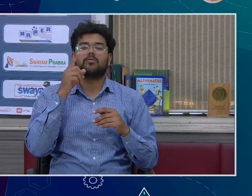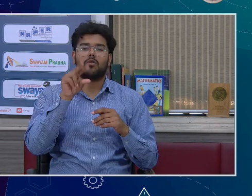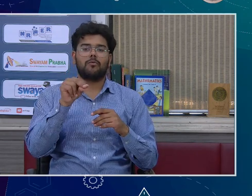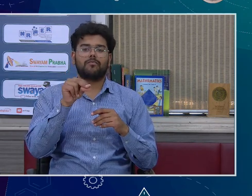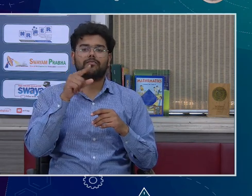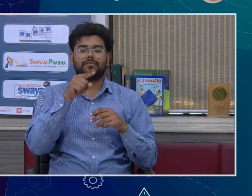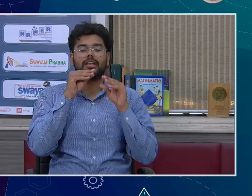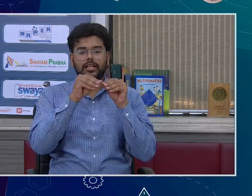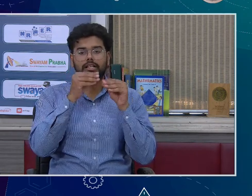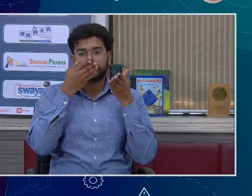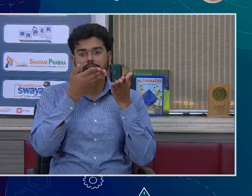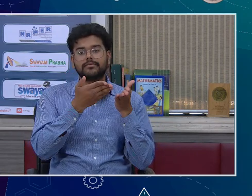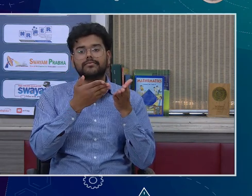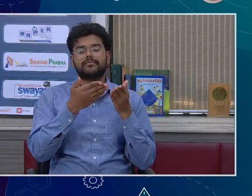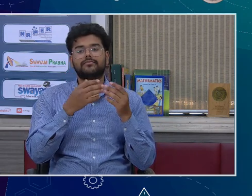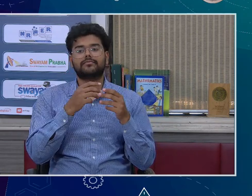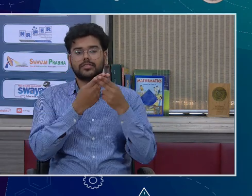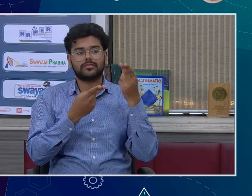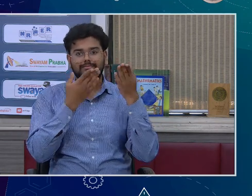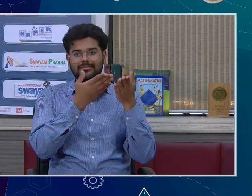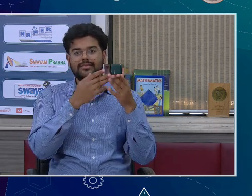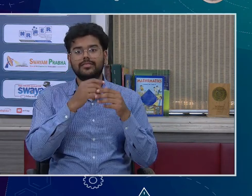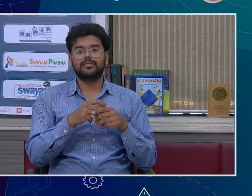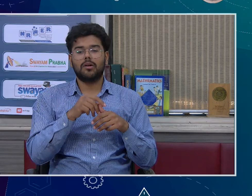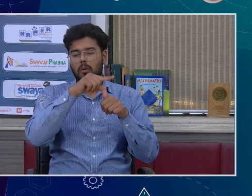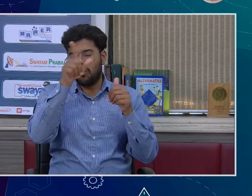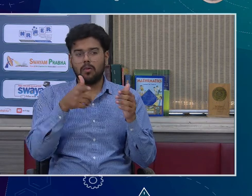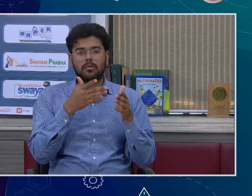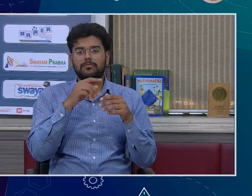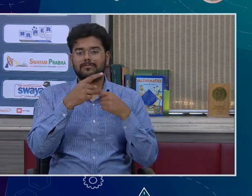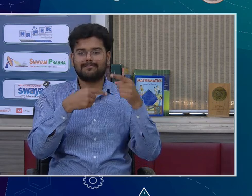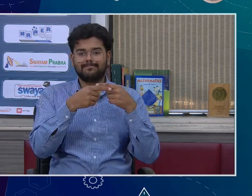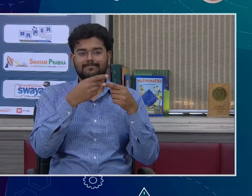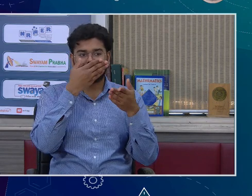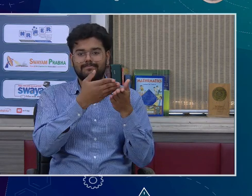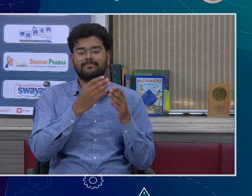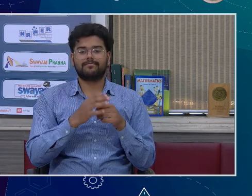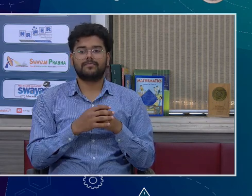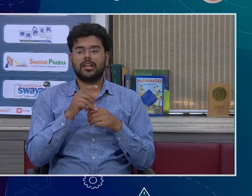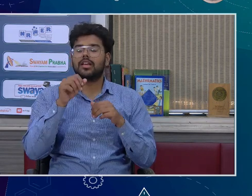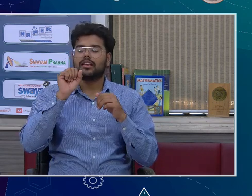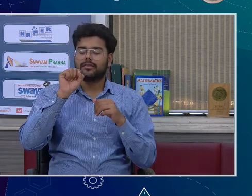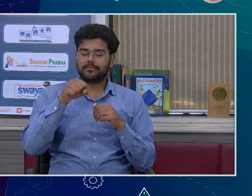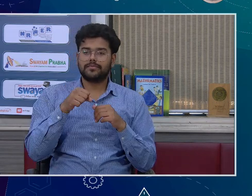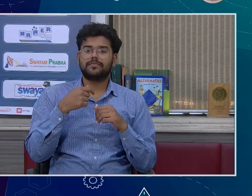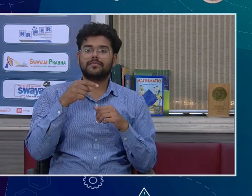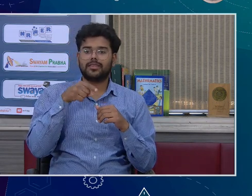पर्टिकुलर ट्री, दिस स्टोरी इज ऑल अबाउट. राइट, सो आई थिंक दिस मस्ट बी द लर्निंग फ्रॉम दिस स्टोरी